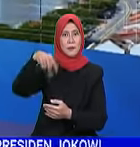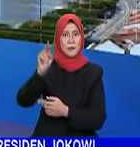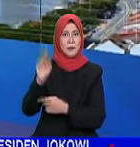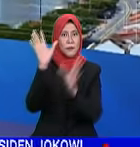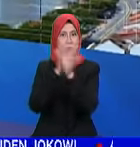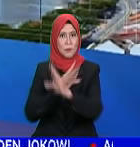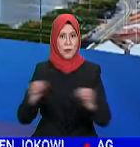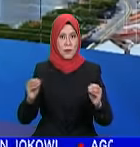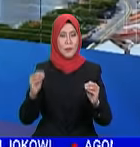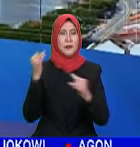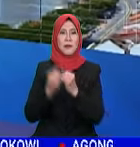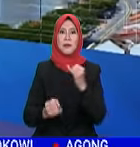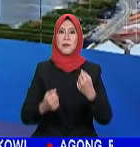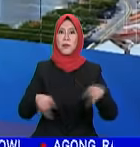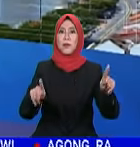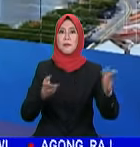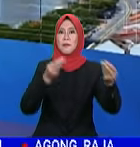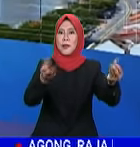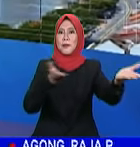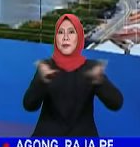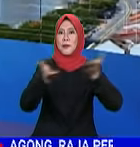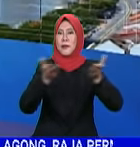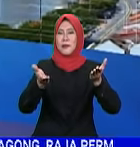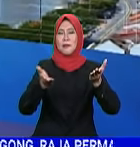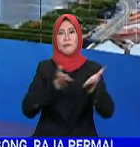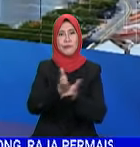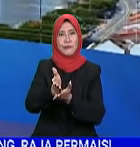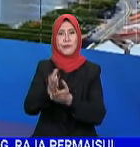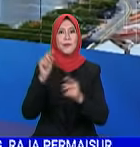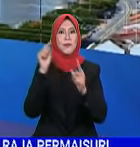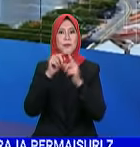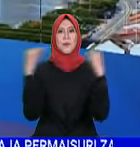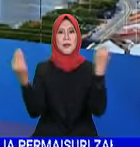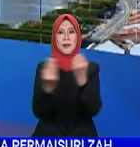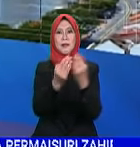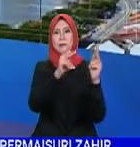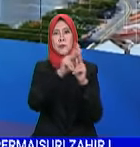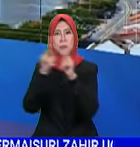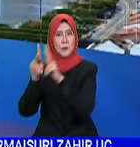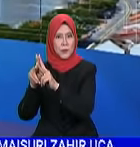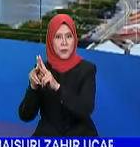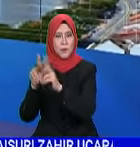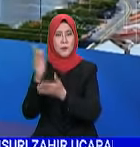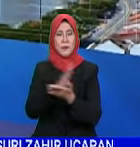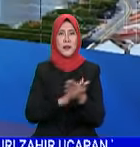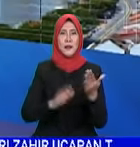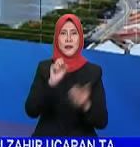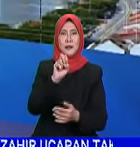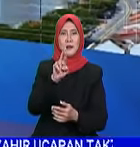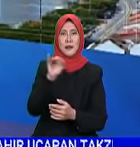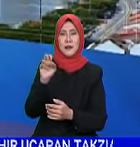Sarawak akhirnya berpeluang memberi perkhidmatan secara langsung kepada masyarakat di luar bandar, khususnya di bahagian Sri